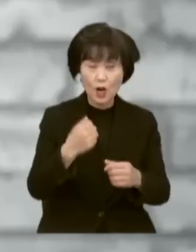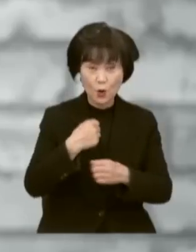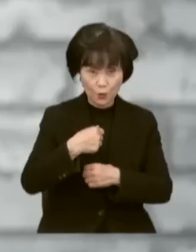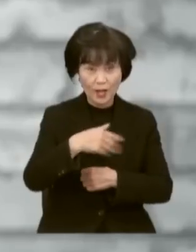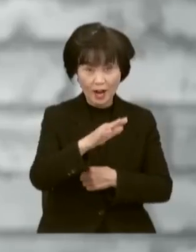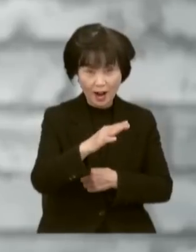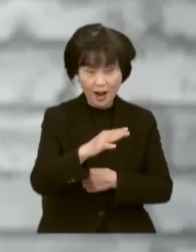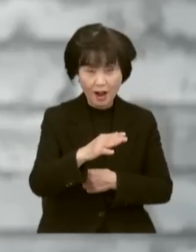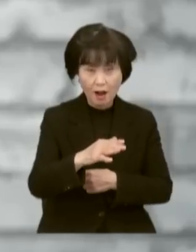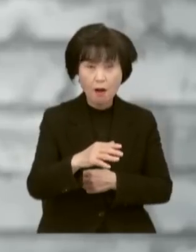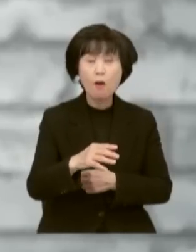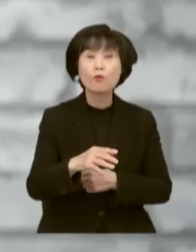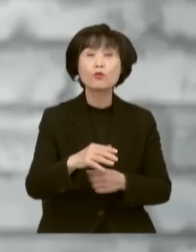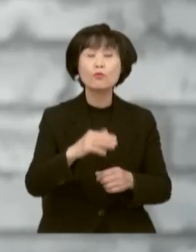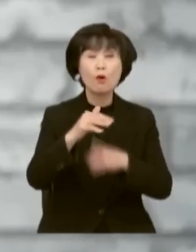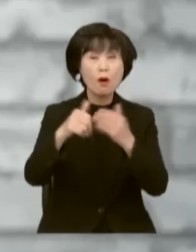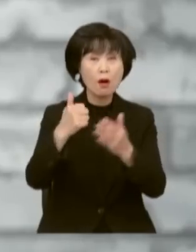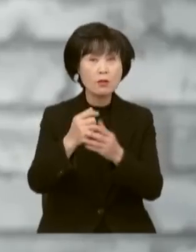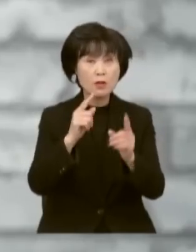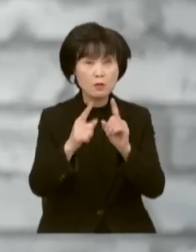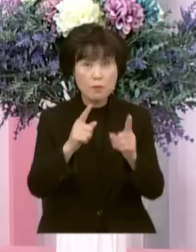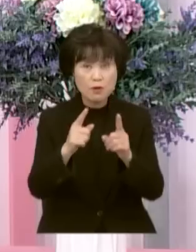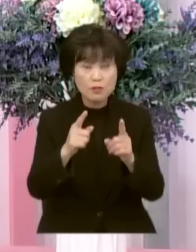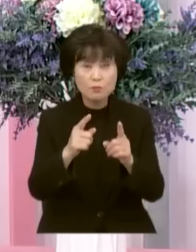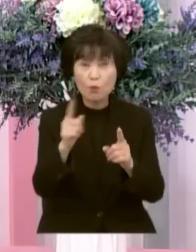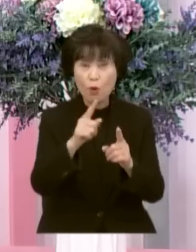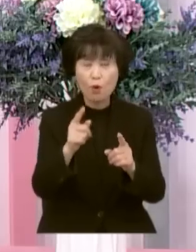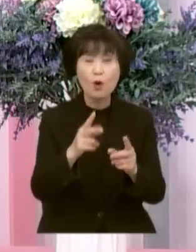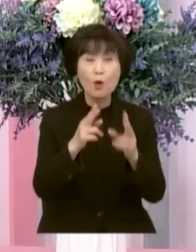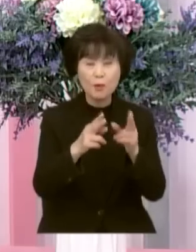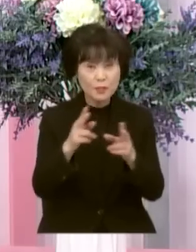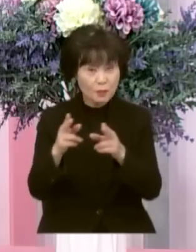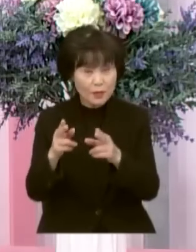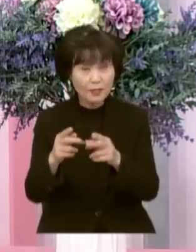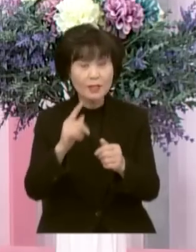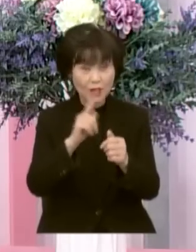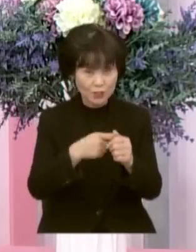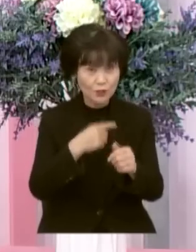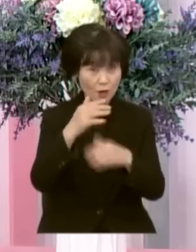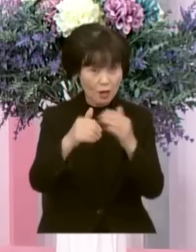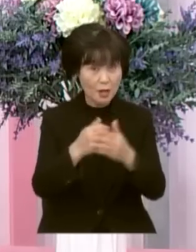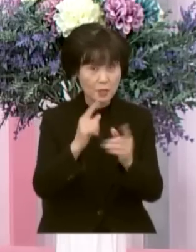그 말씀을 계속 편집하니까 들어야 되겠네요. 그렇죠. 두세 번은 계속 들어야 된다고